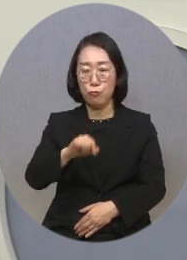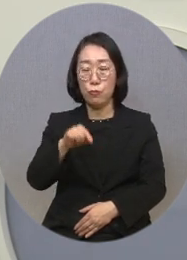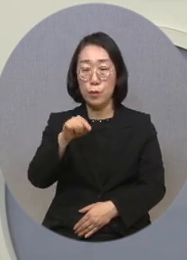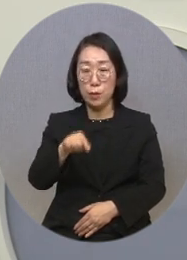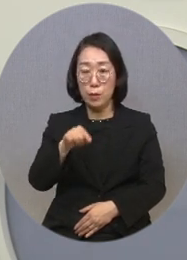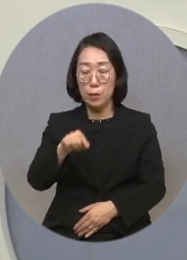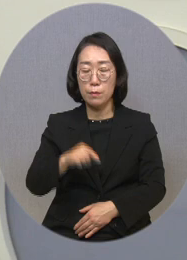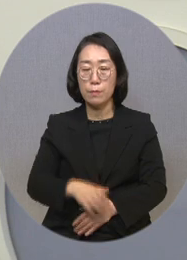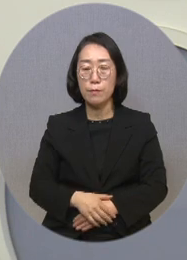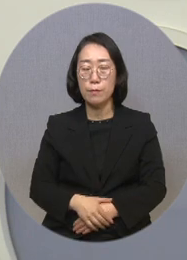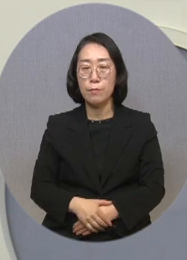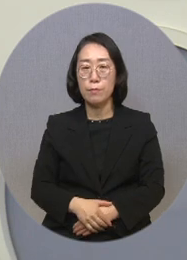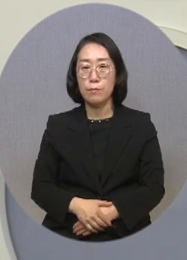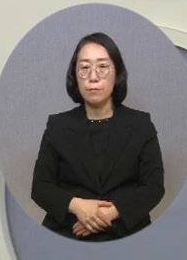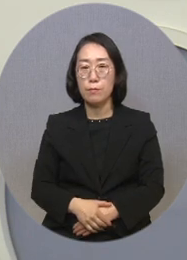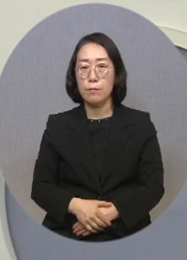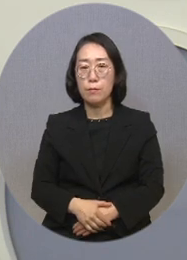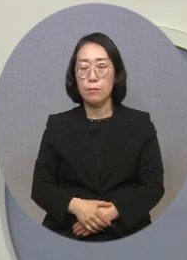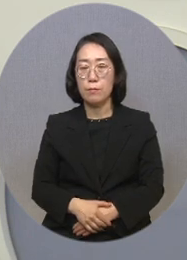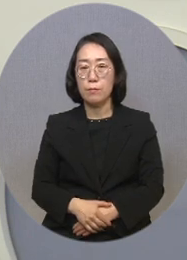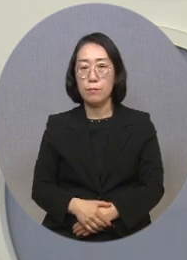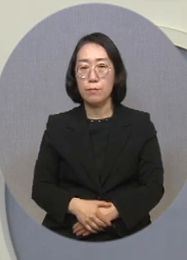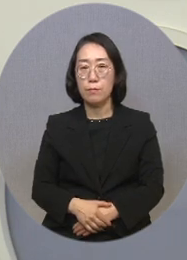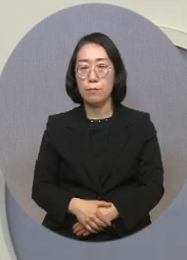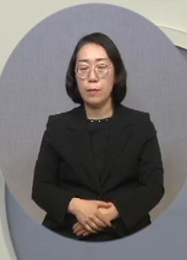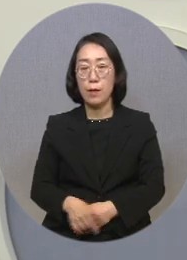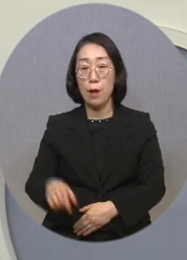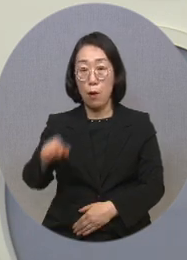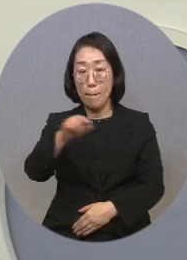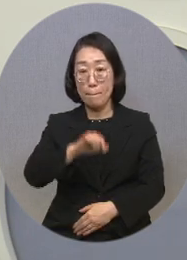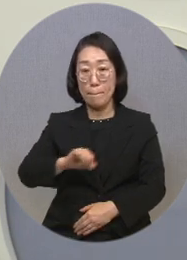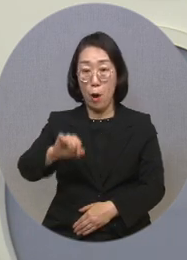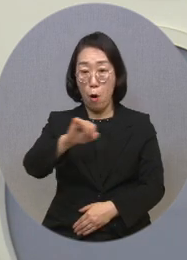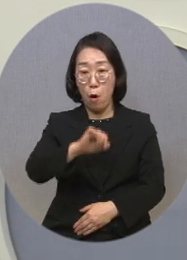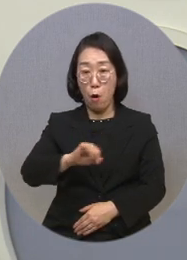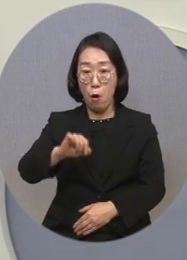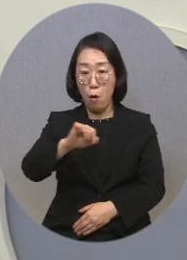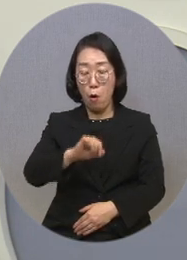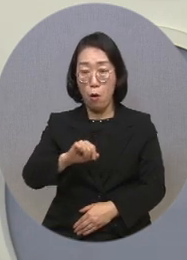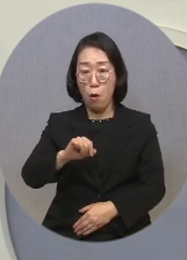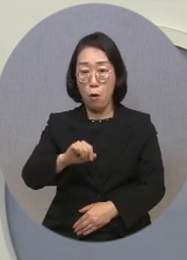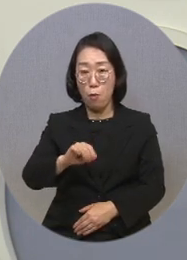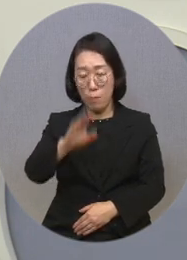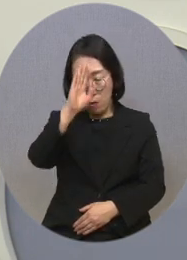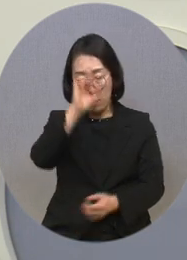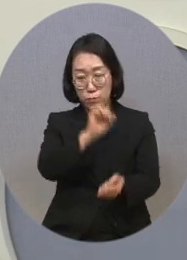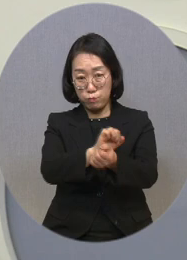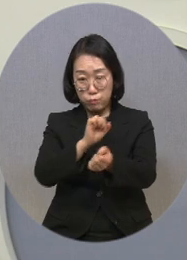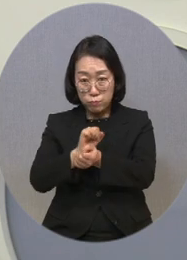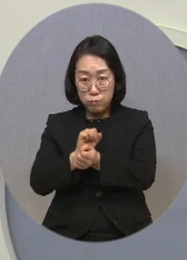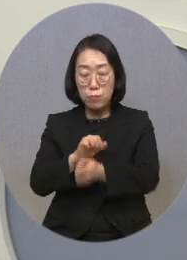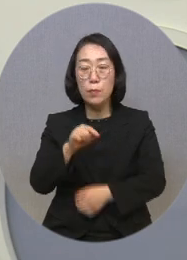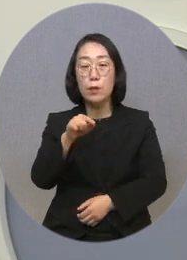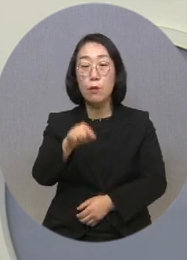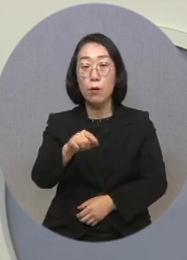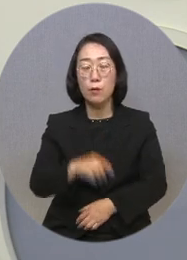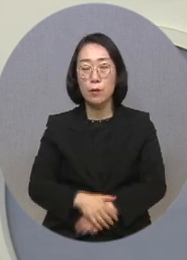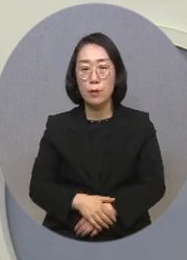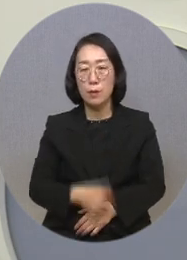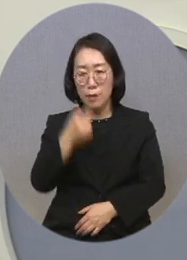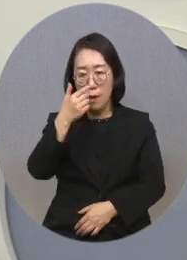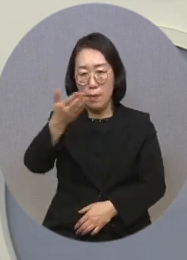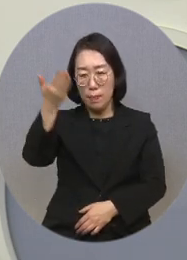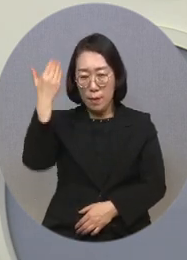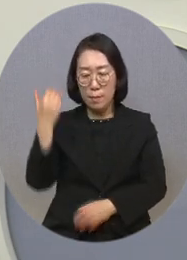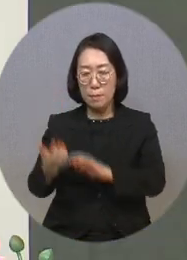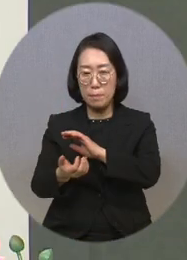이러한 그 전염병 병원체 이런 것들을 다 이 옛날에 성각들은